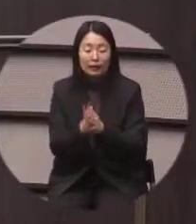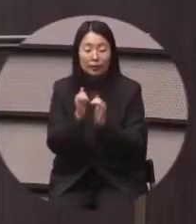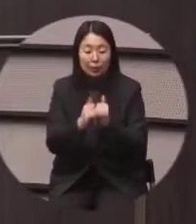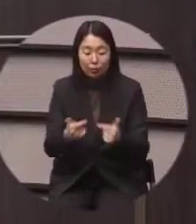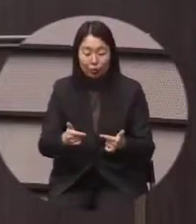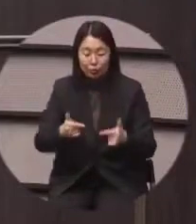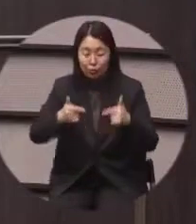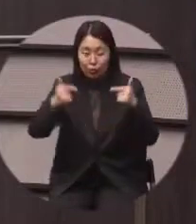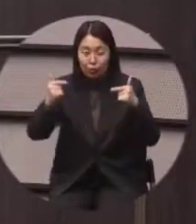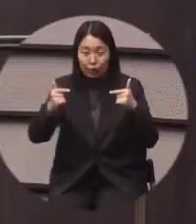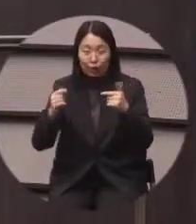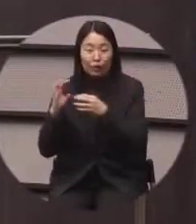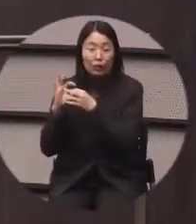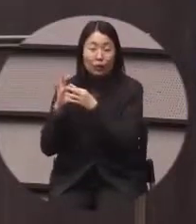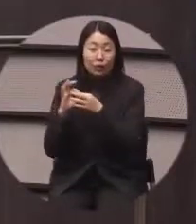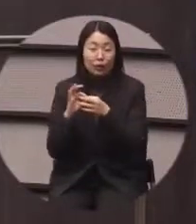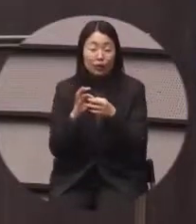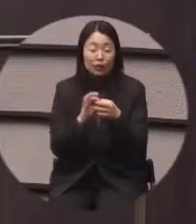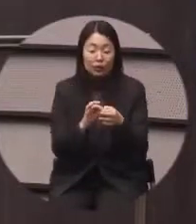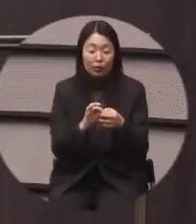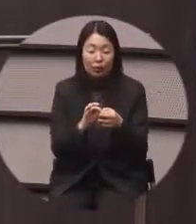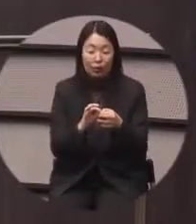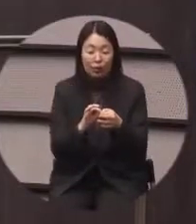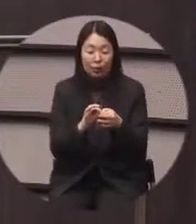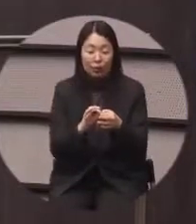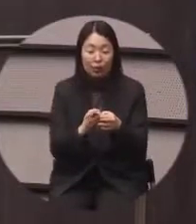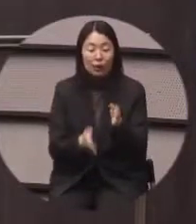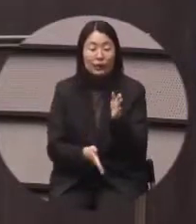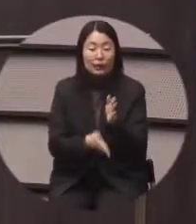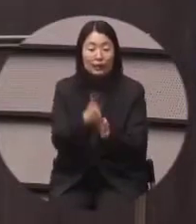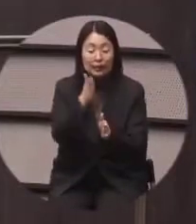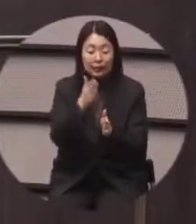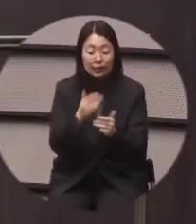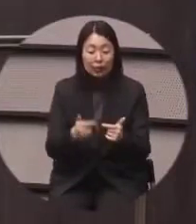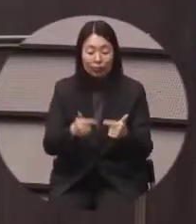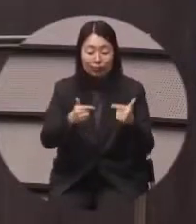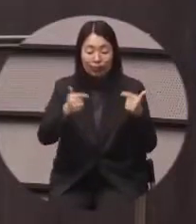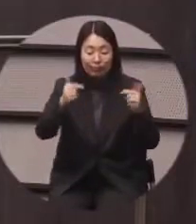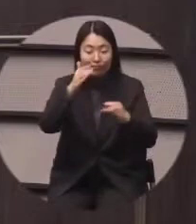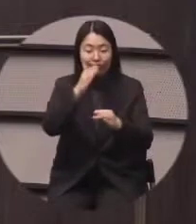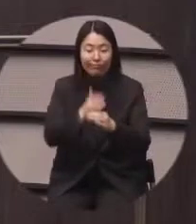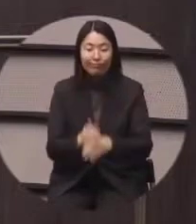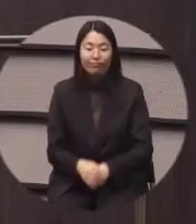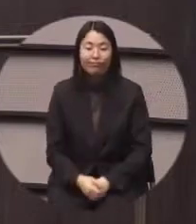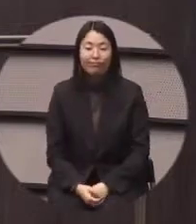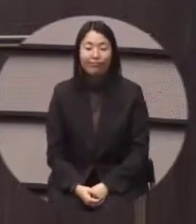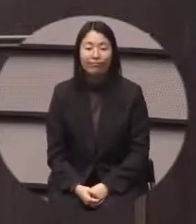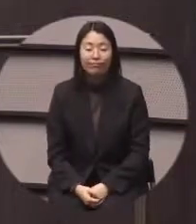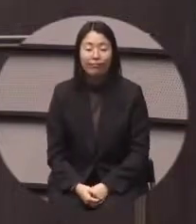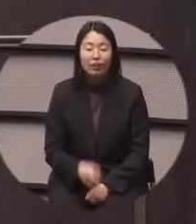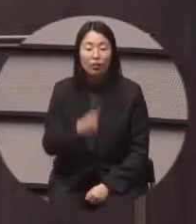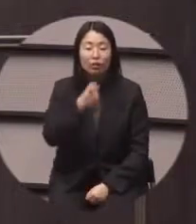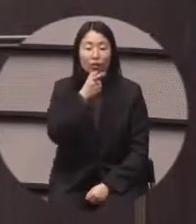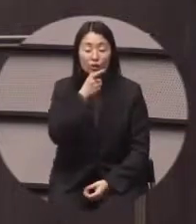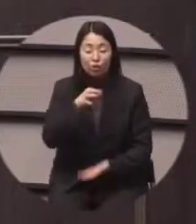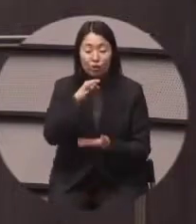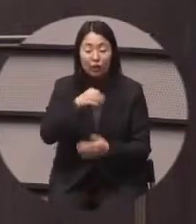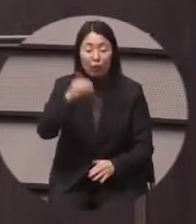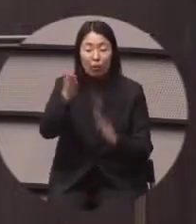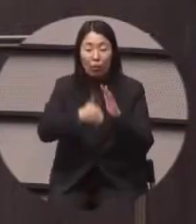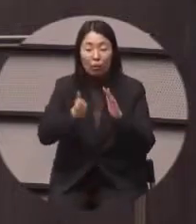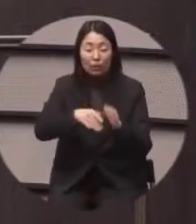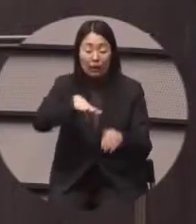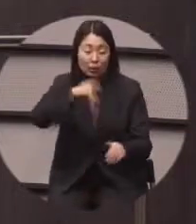증가하여 지속적으로 상수도 시설을 확충하고 있습니다. 수자원 공사의 최초 위탁